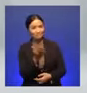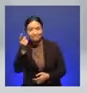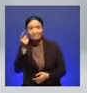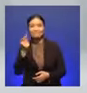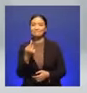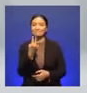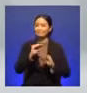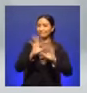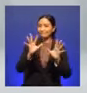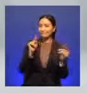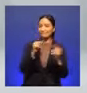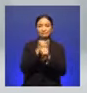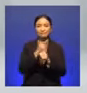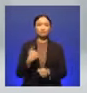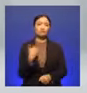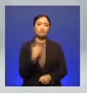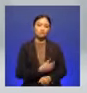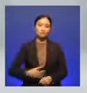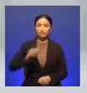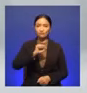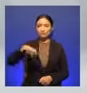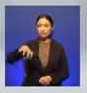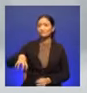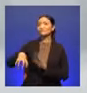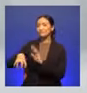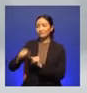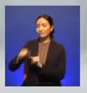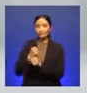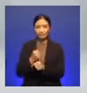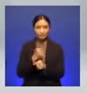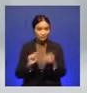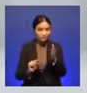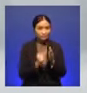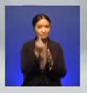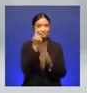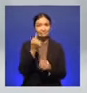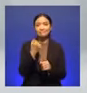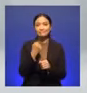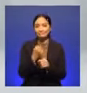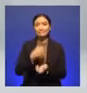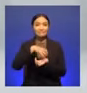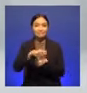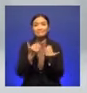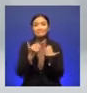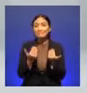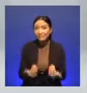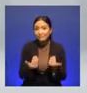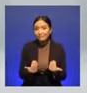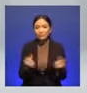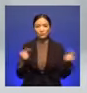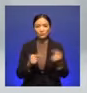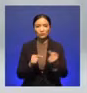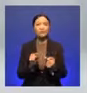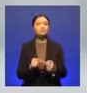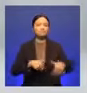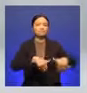ธรรมการทำงานของสสส.ได้มากขึ้นค่ะโดยงานแรกที่เราจะนำเสนอในวันนี้ก็จะเป็นงานในระดับพื้น